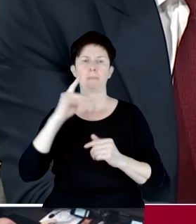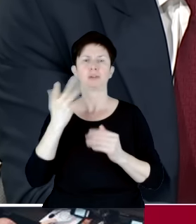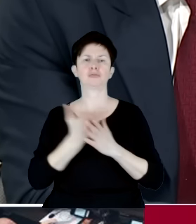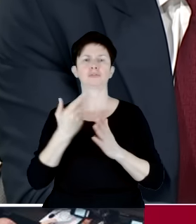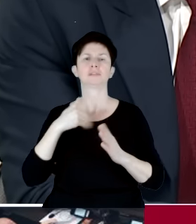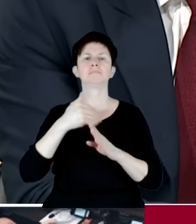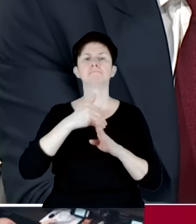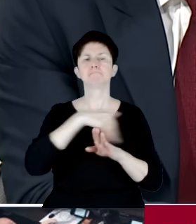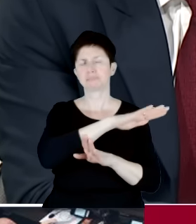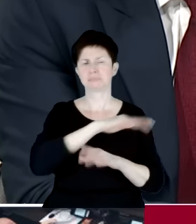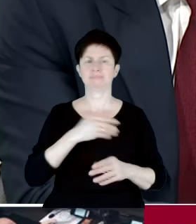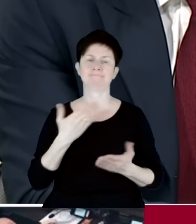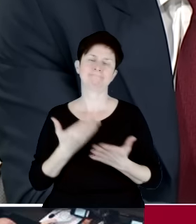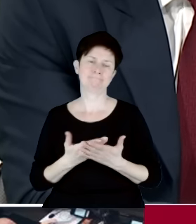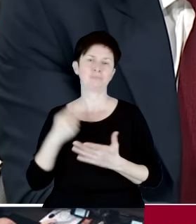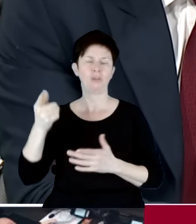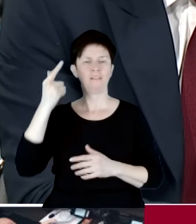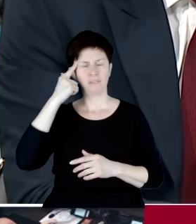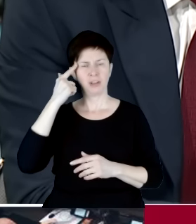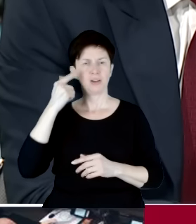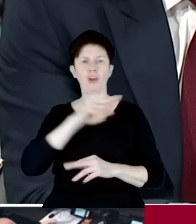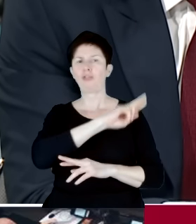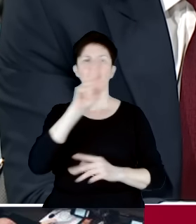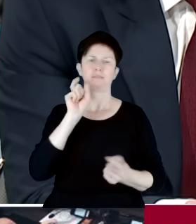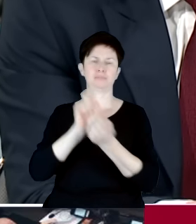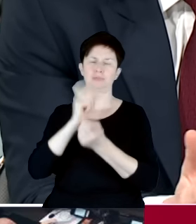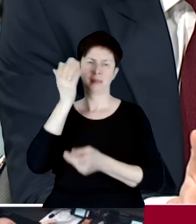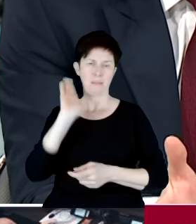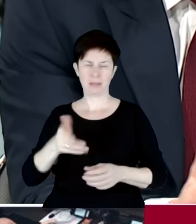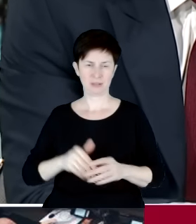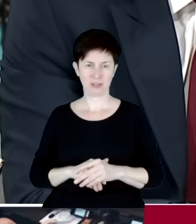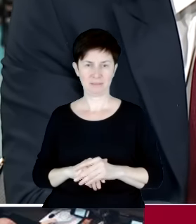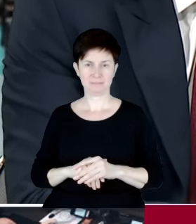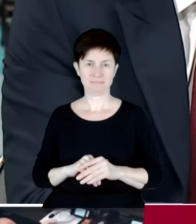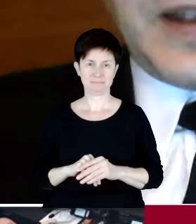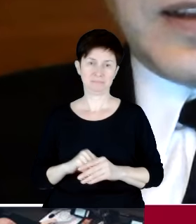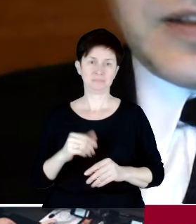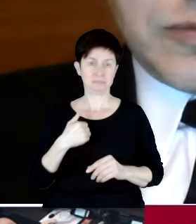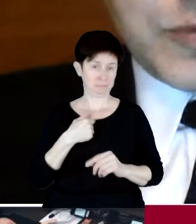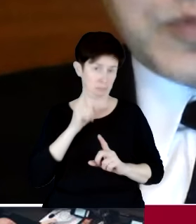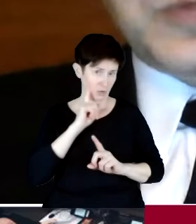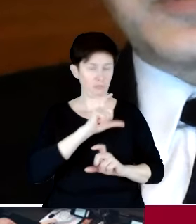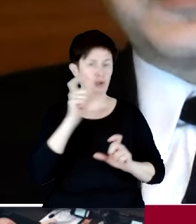wie, że nikt nie będzie miał do niego o to pretensji. Mówię prawdę, czy się mylę?